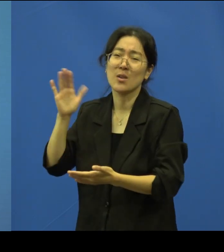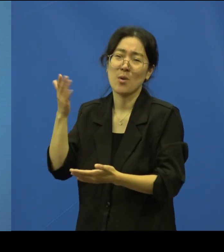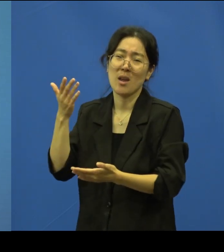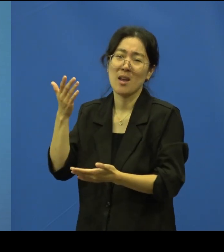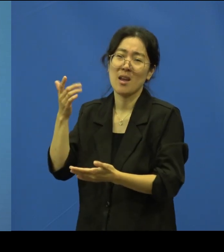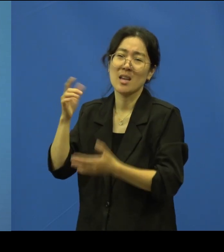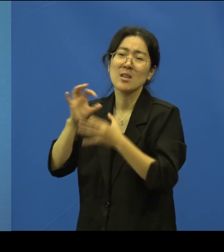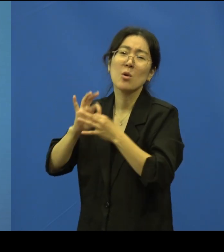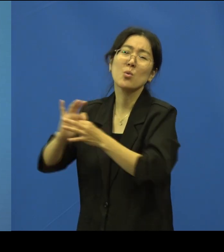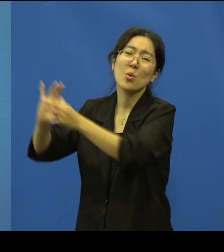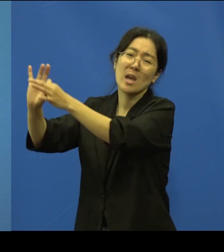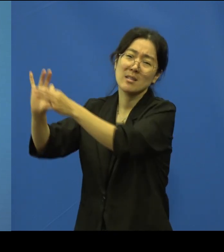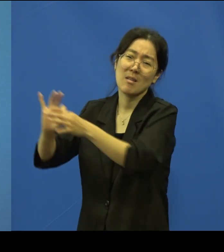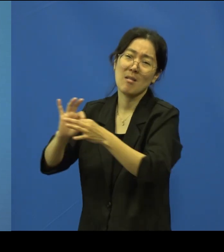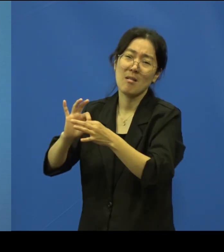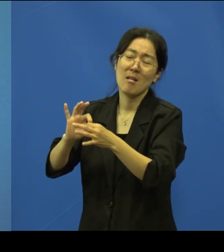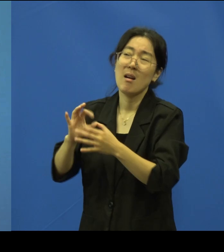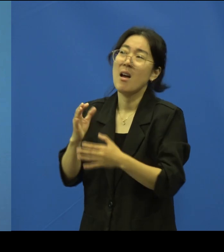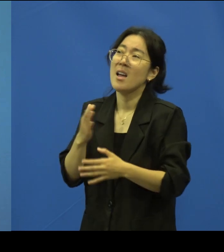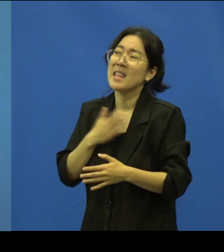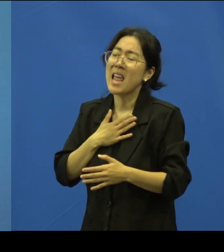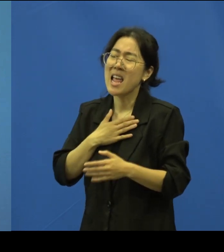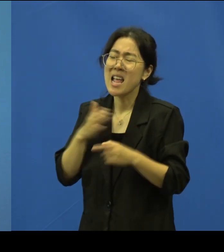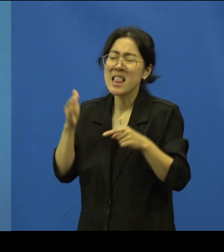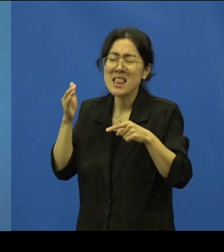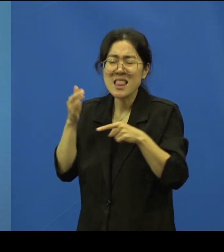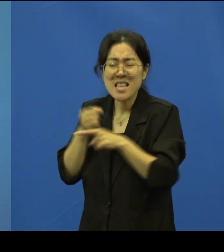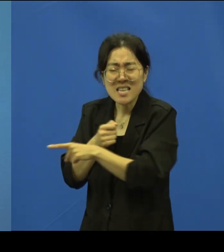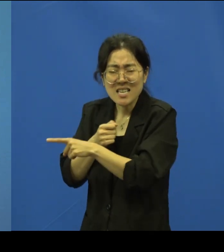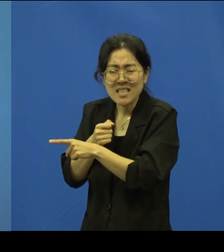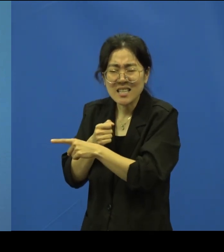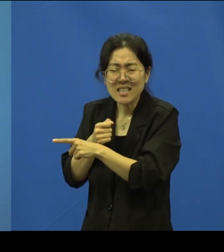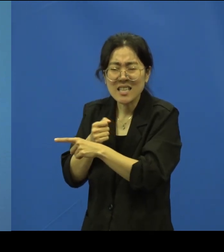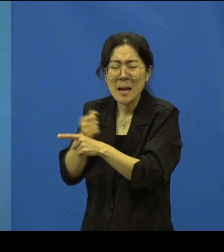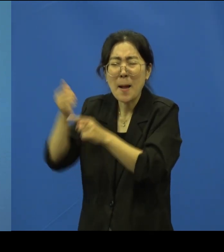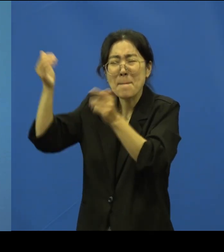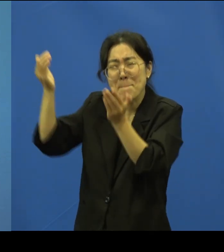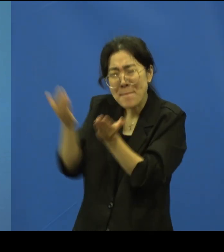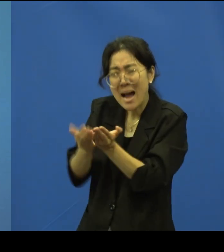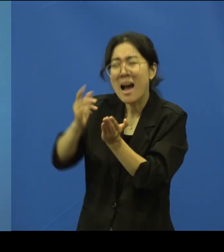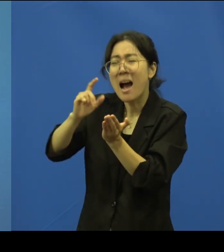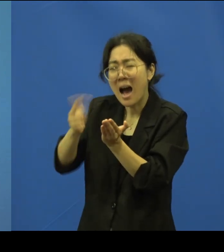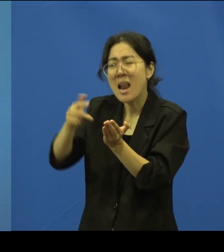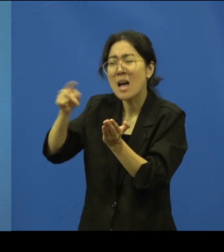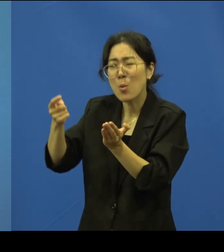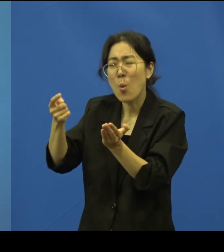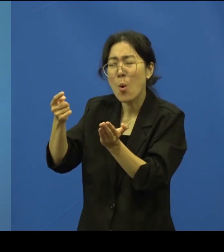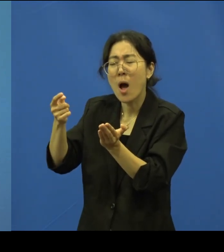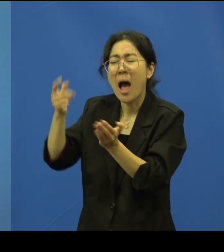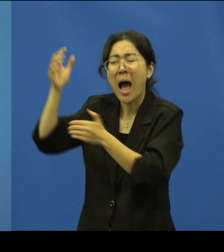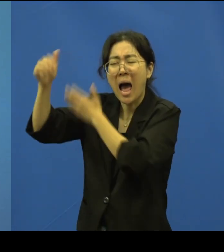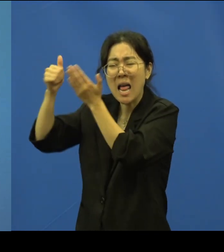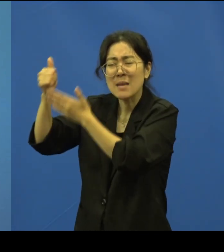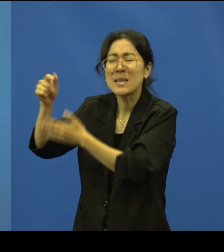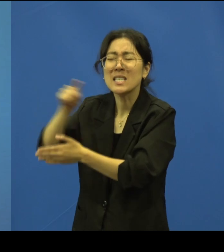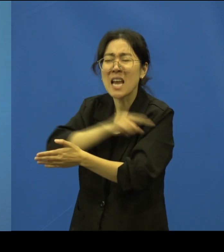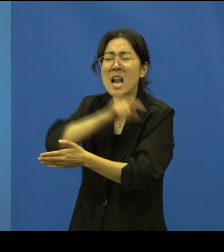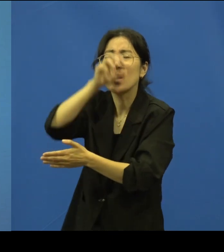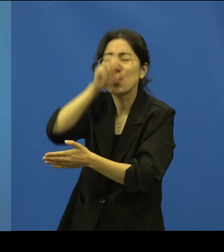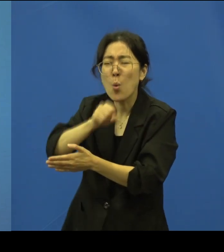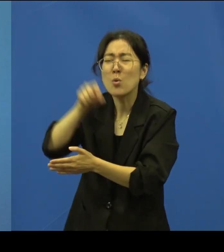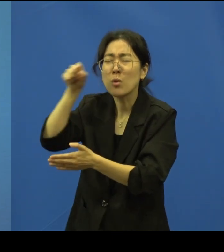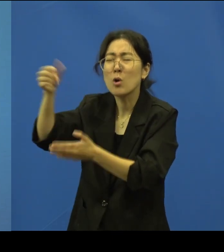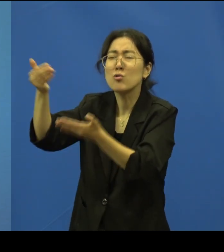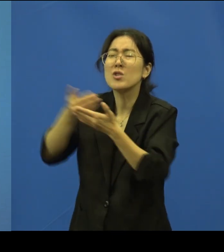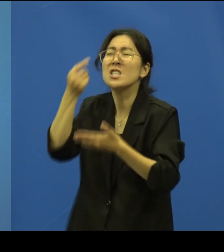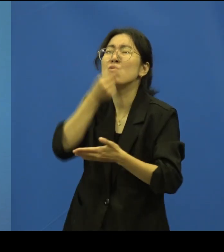하나님이 가장 좋은 것으로 주실 거야, 이걸 믿게 되는 것이에요. 왜냐하면 우리가 매일 맡겼잖아요. 그분께 기도를